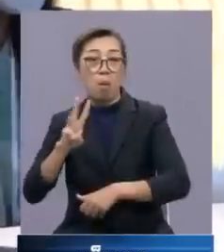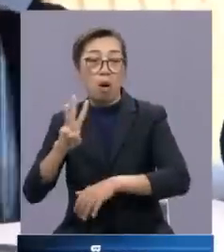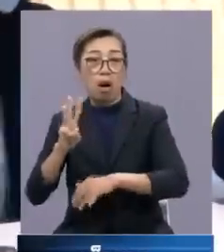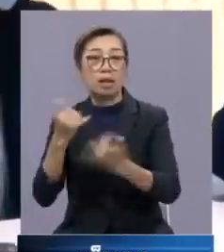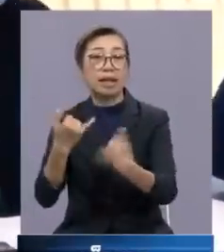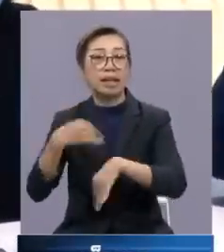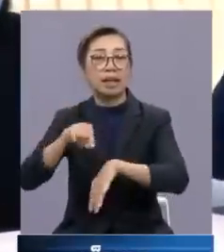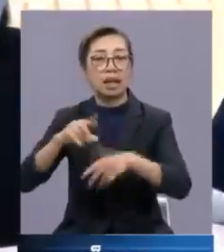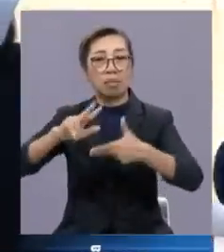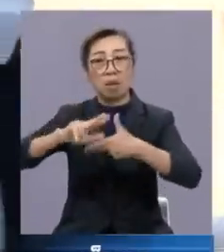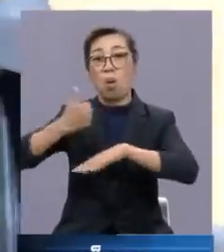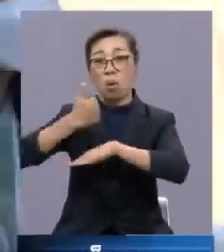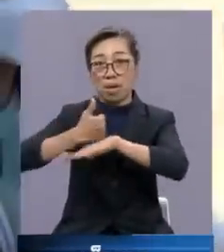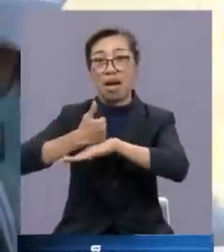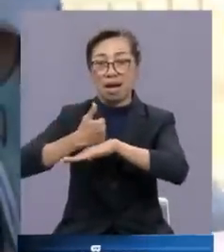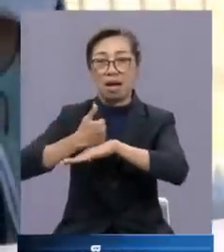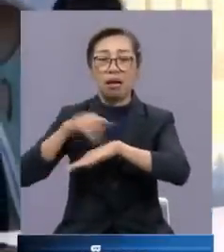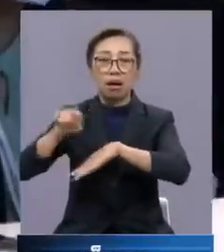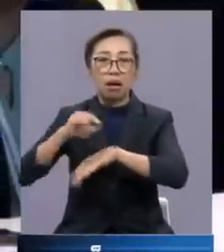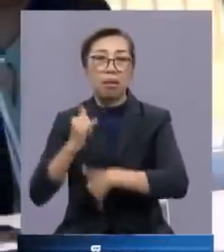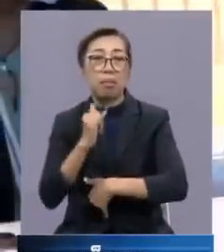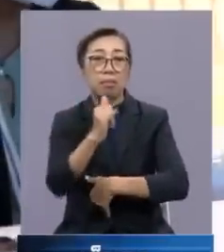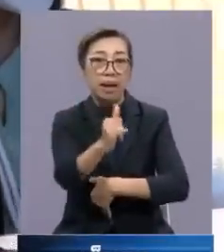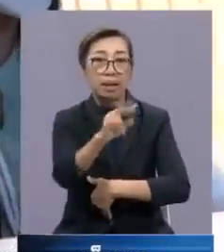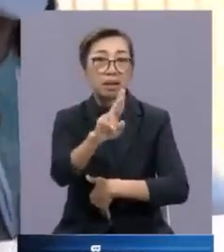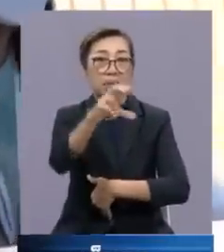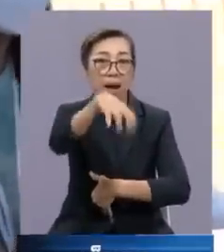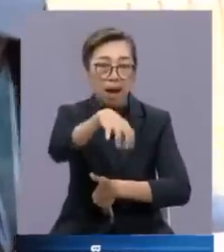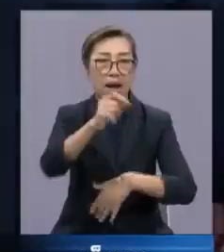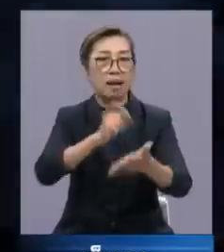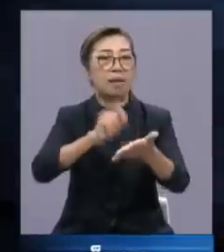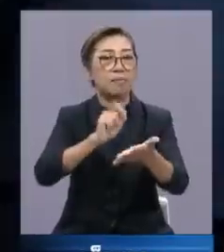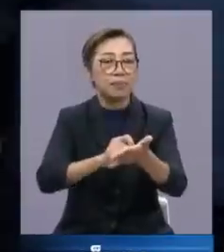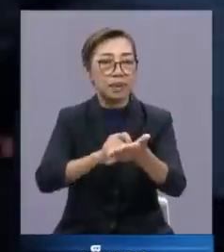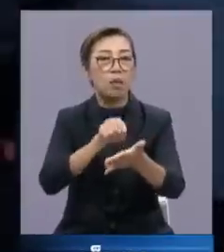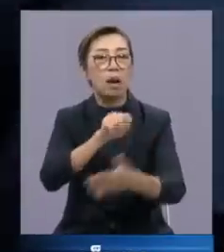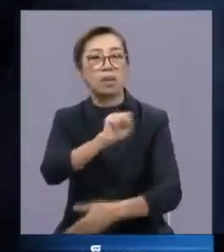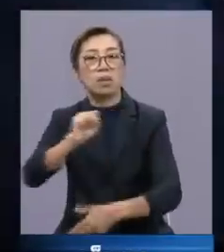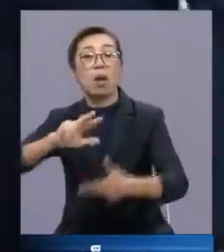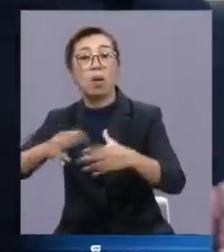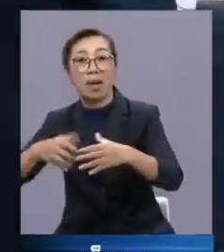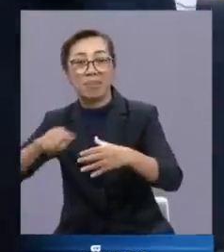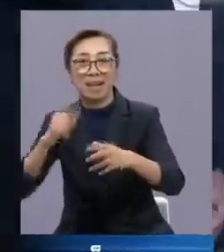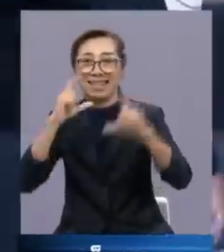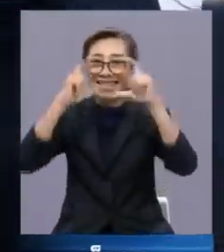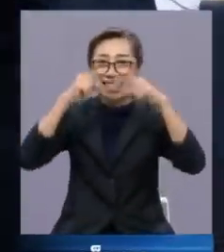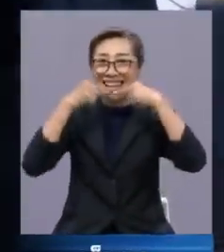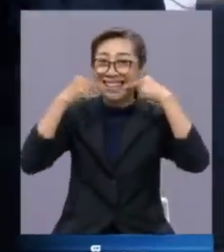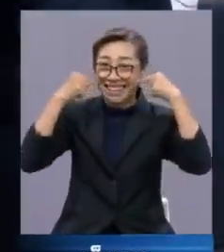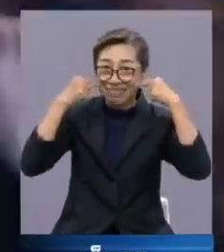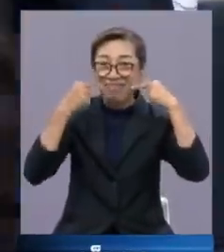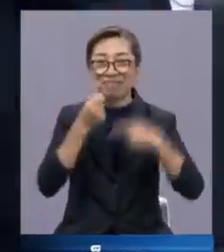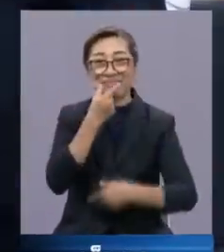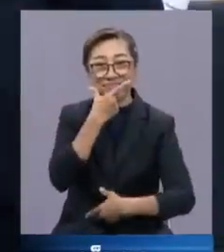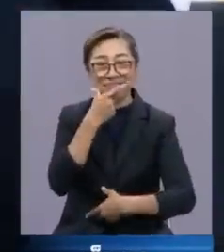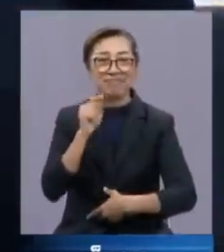ยู่ในฐานะของหัวหน้าพรรคพลังประชารัฐนะครับเดินทางไปรายงานตัวสสบัญชีรายชื่อของพรรคพลังประชารัฐสีหน้าสีตายิ้มแย้มแจ่มใสเลยครับ